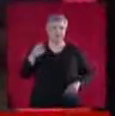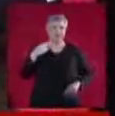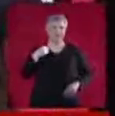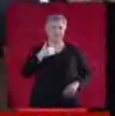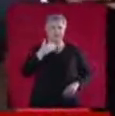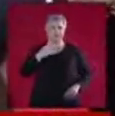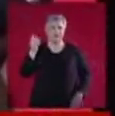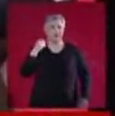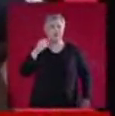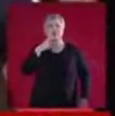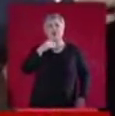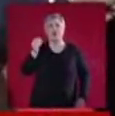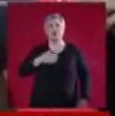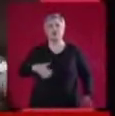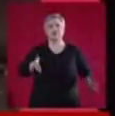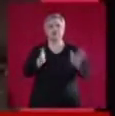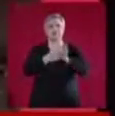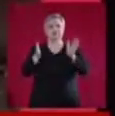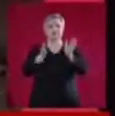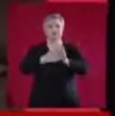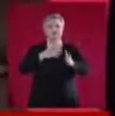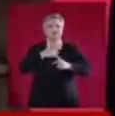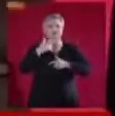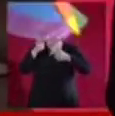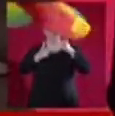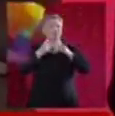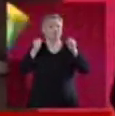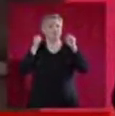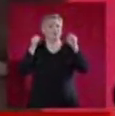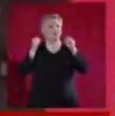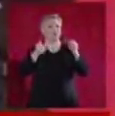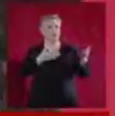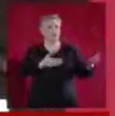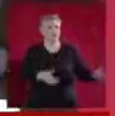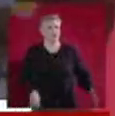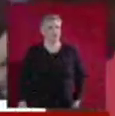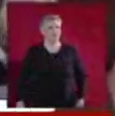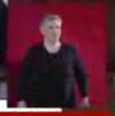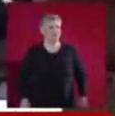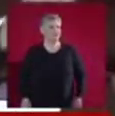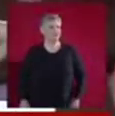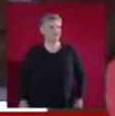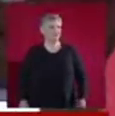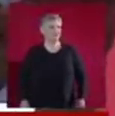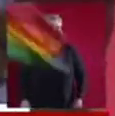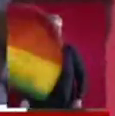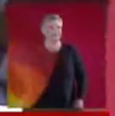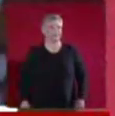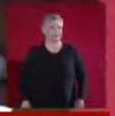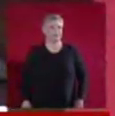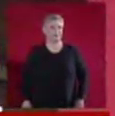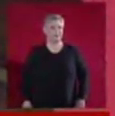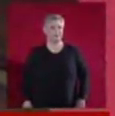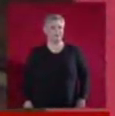στόχαστρο της κρεατομηχανής της ακροδεξιάς νίκο δεν λογοδοτούμε σε κανέναν